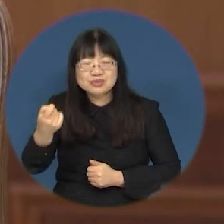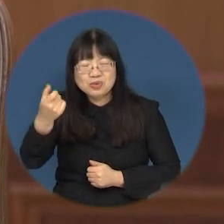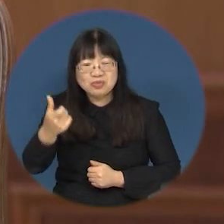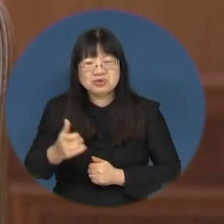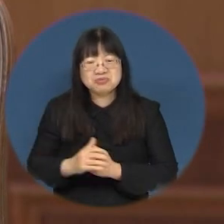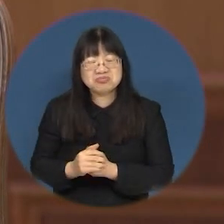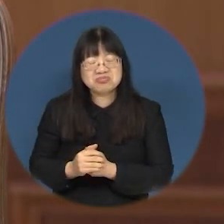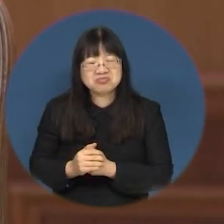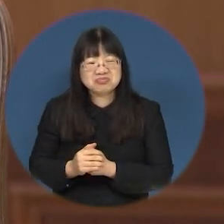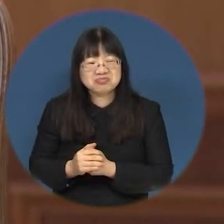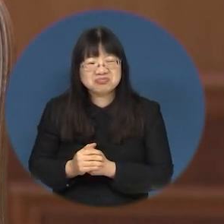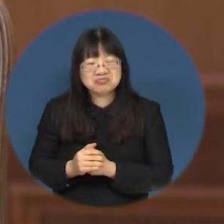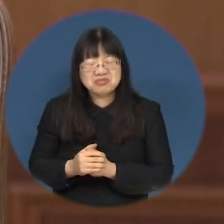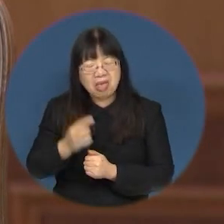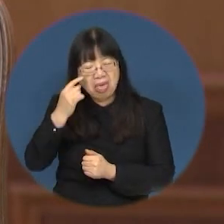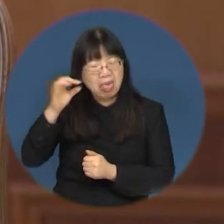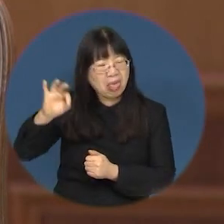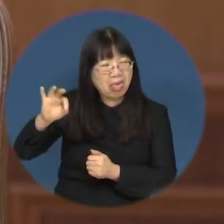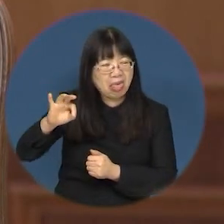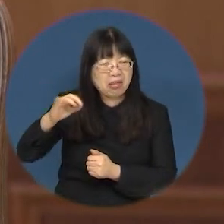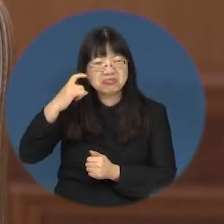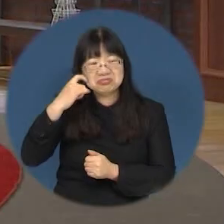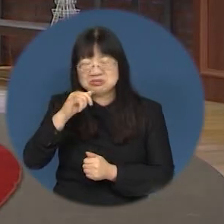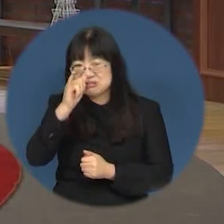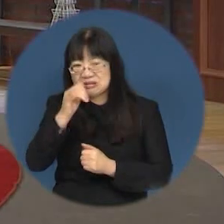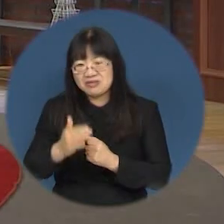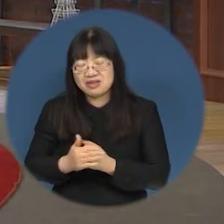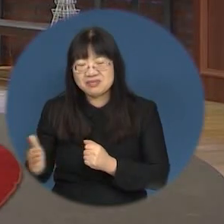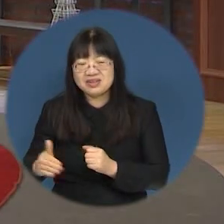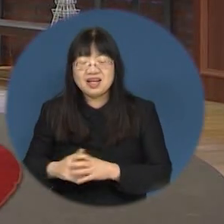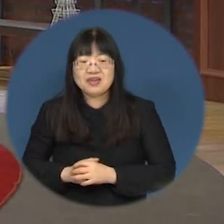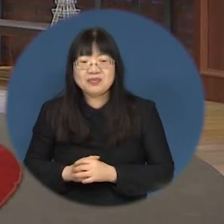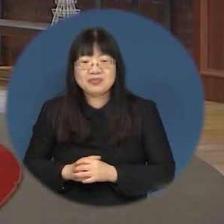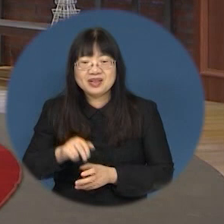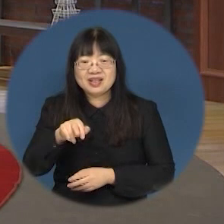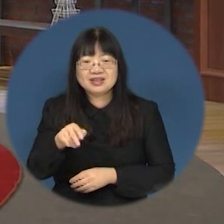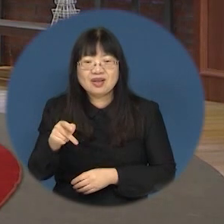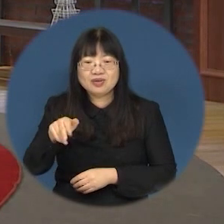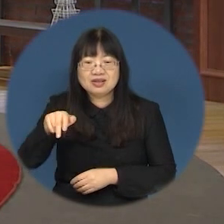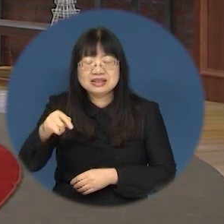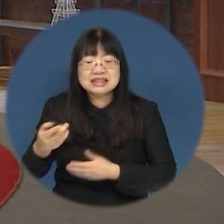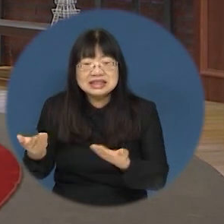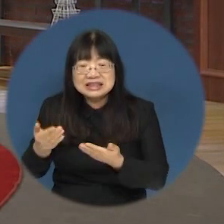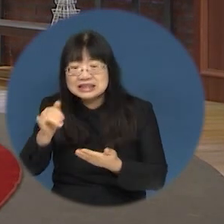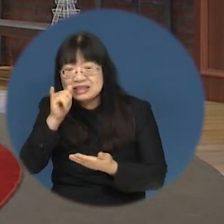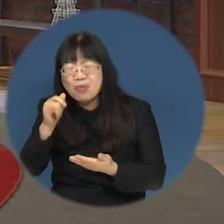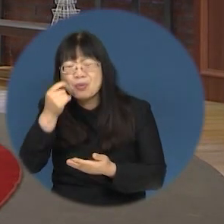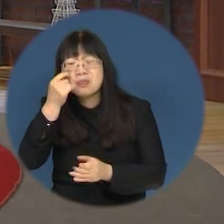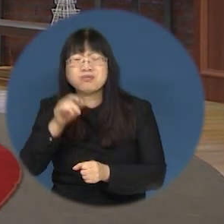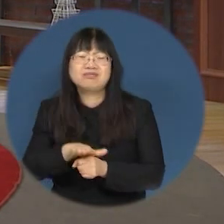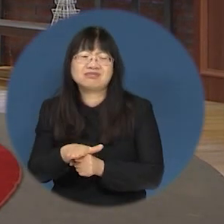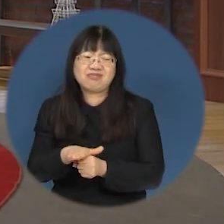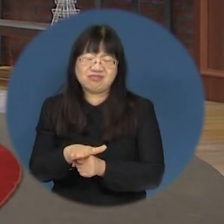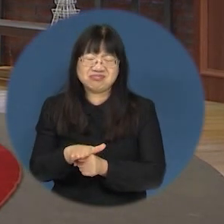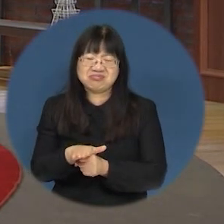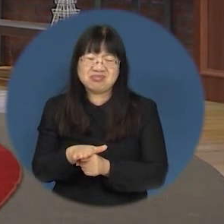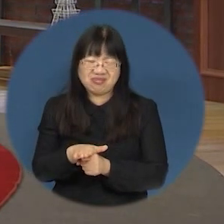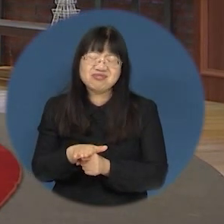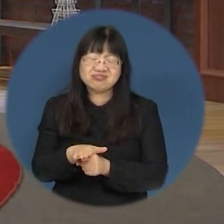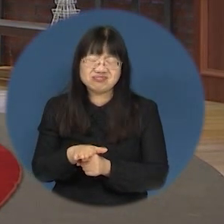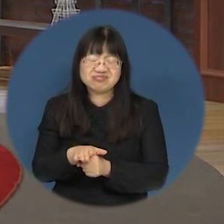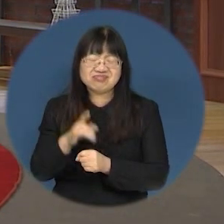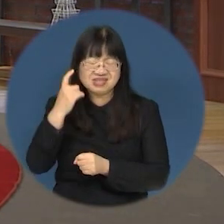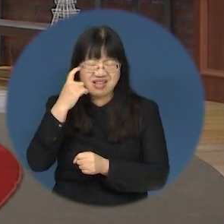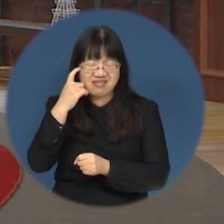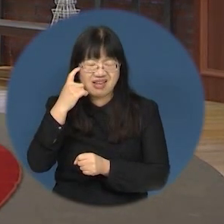하위 문화처럼 이렇게 사람들이 취급을 했잖아요. 그래서 그 서커스에서 일하는 아이들은 좀 뭔가 가엽고 안 돼 보이는